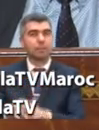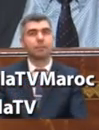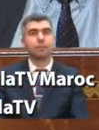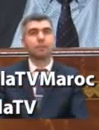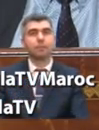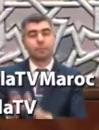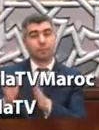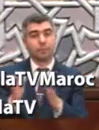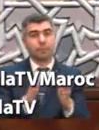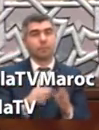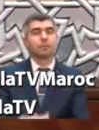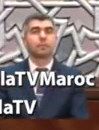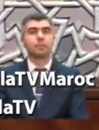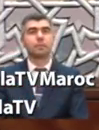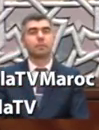سيد الوزير.